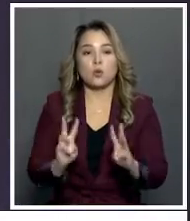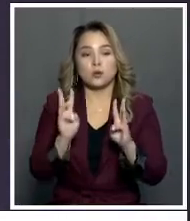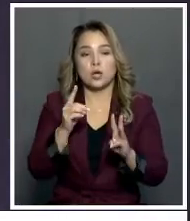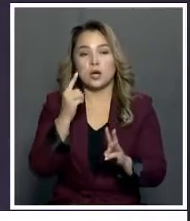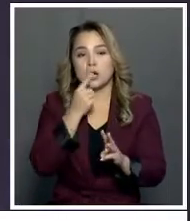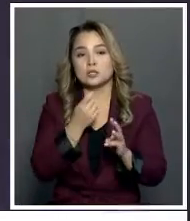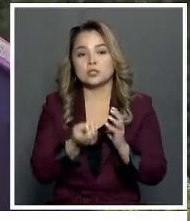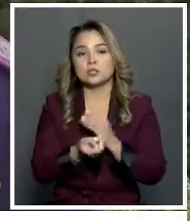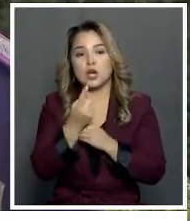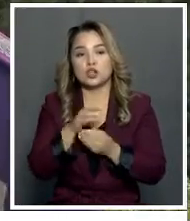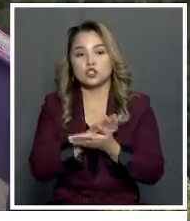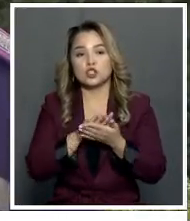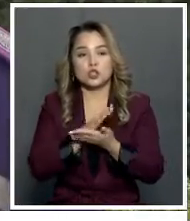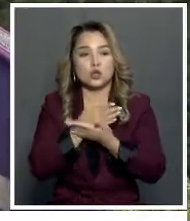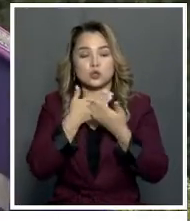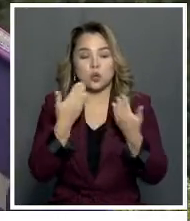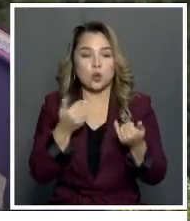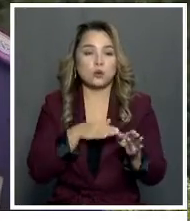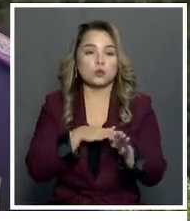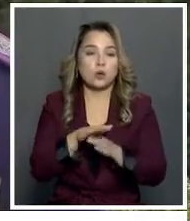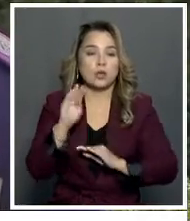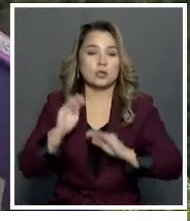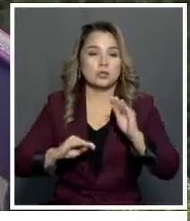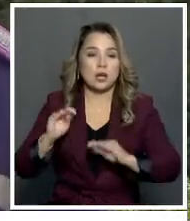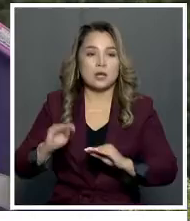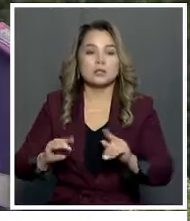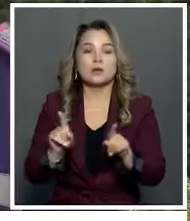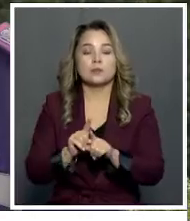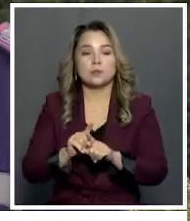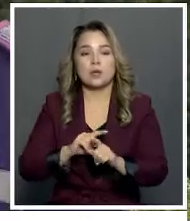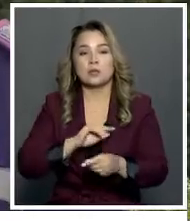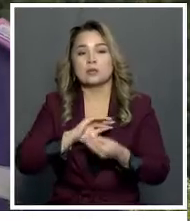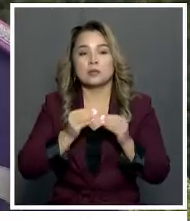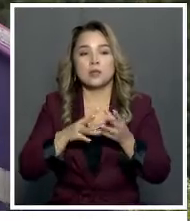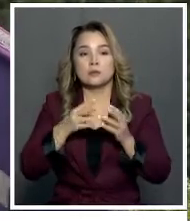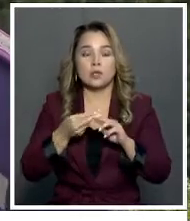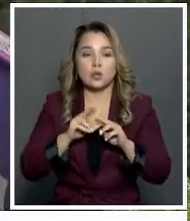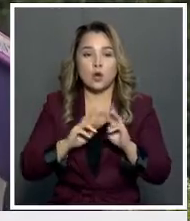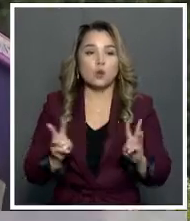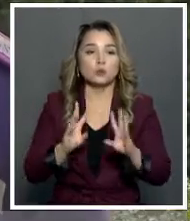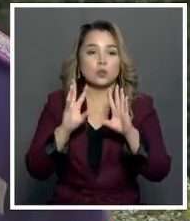Пол инструменттермен, кранцевый огнетушитель, сонымен